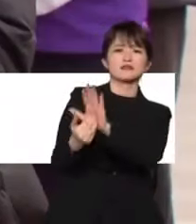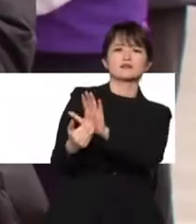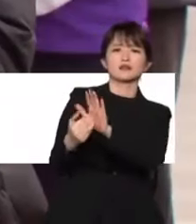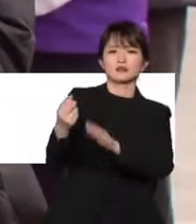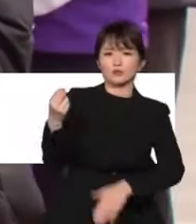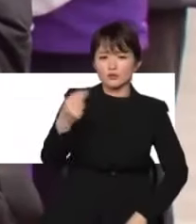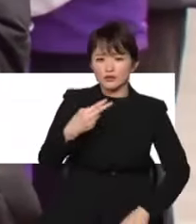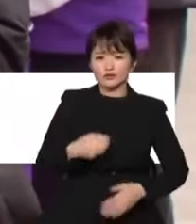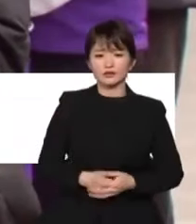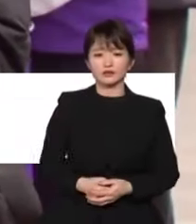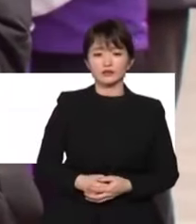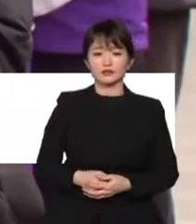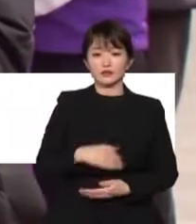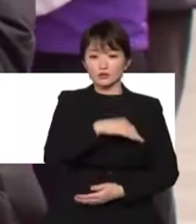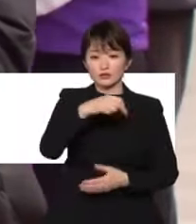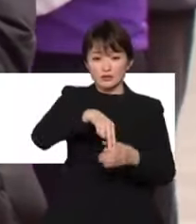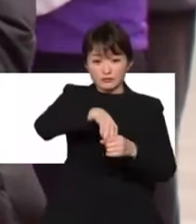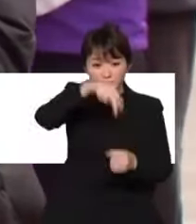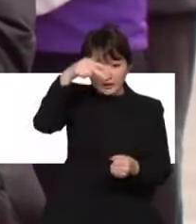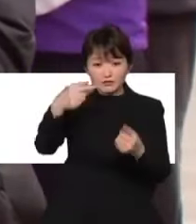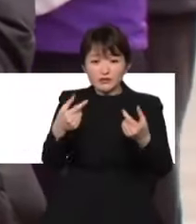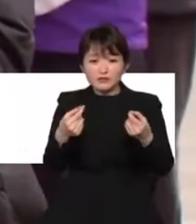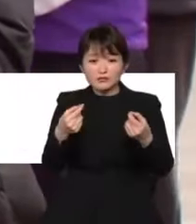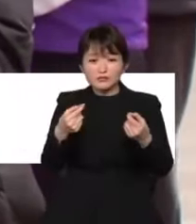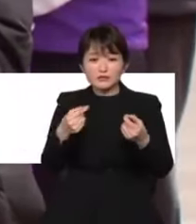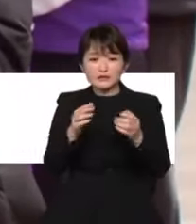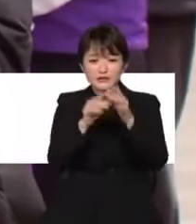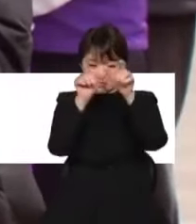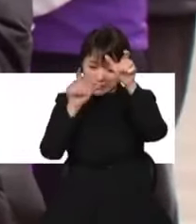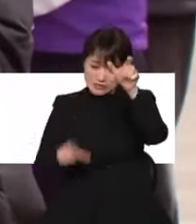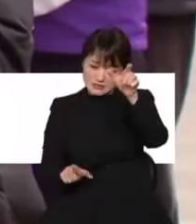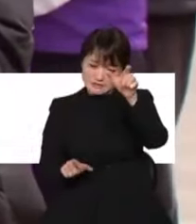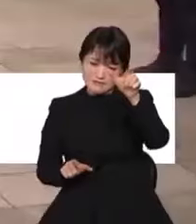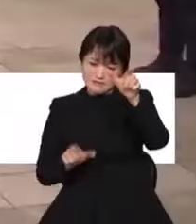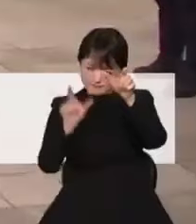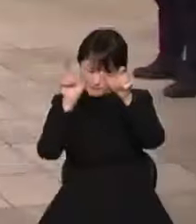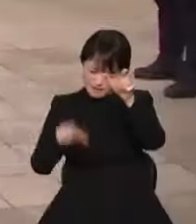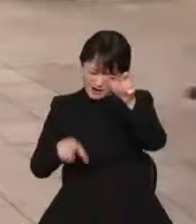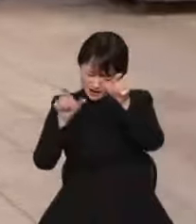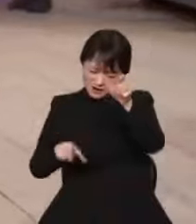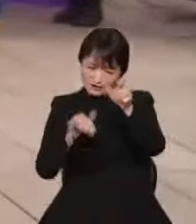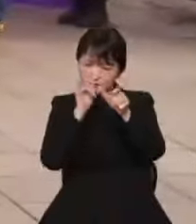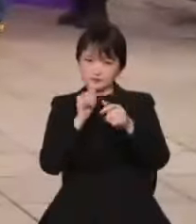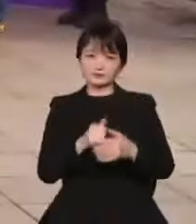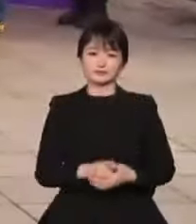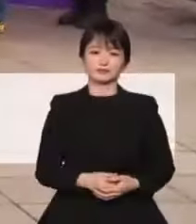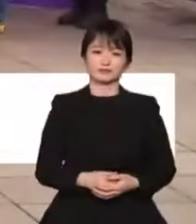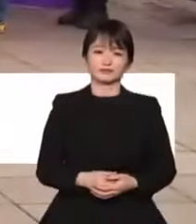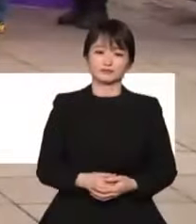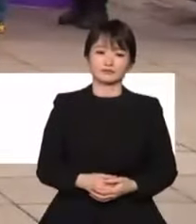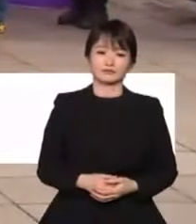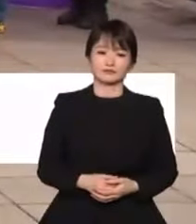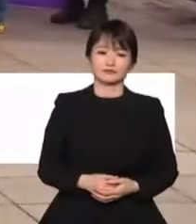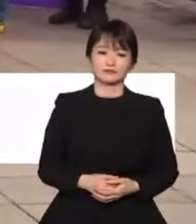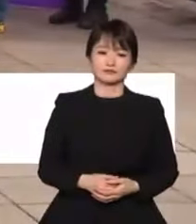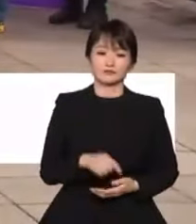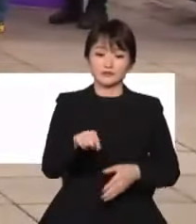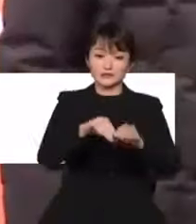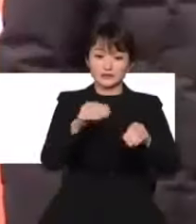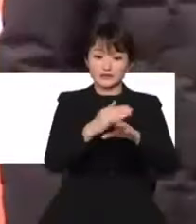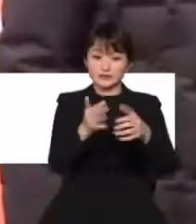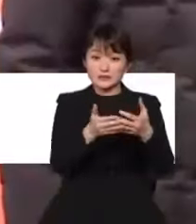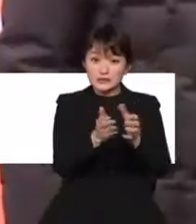모자라 밝아 벗신 저희들을 댓글부대의 먹잇감으로 내던졌습니다이 땅의 정당이라면 나라를